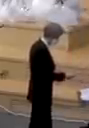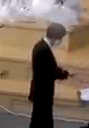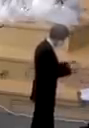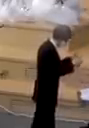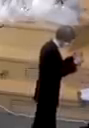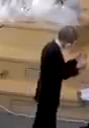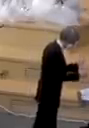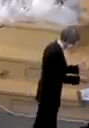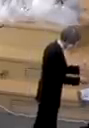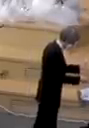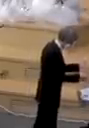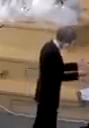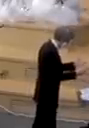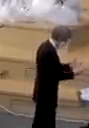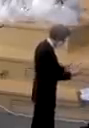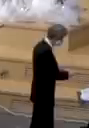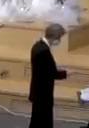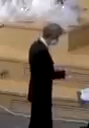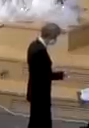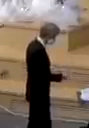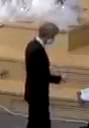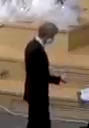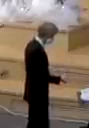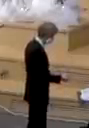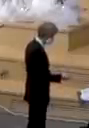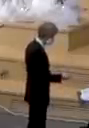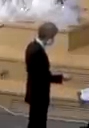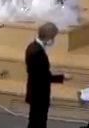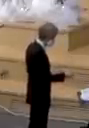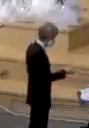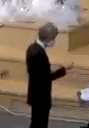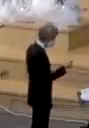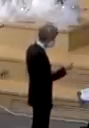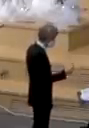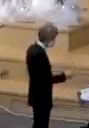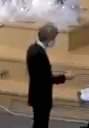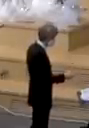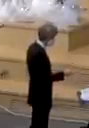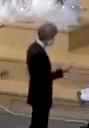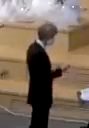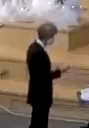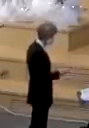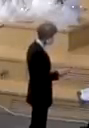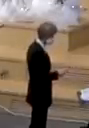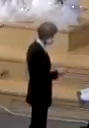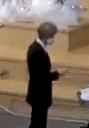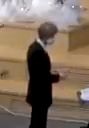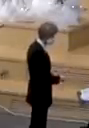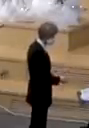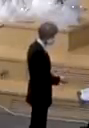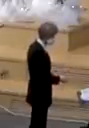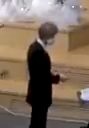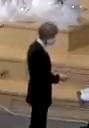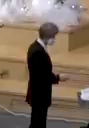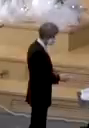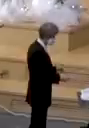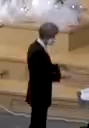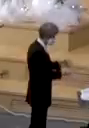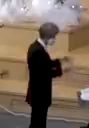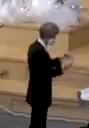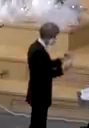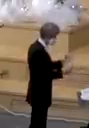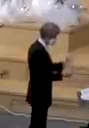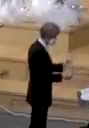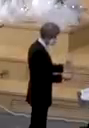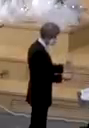하나님의 놀라우신 임성을 바라게 주옵소서. 크신 하나님의 역사를 주시고 하나님의 은혜를 더해